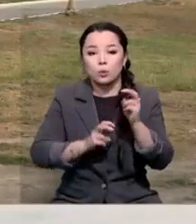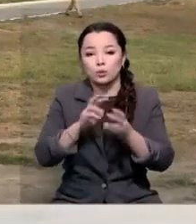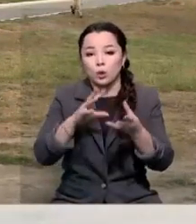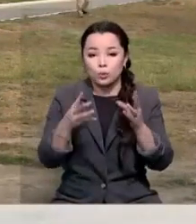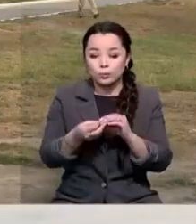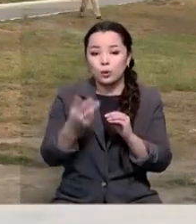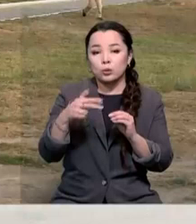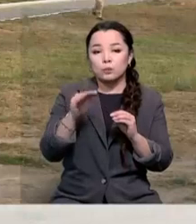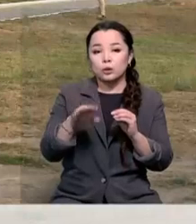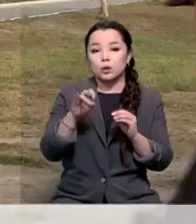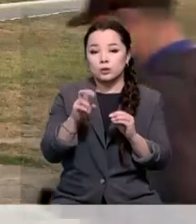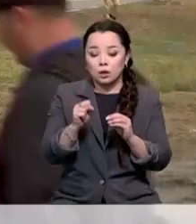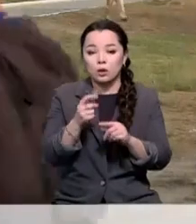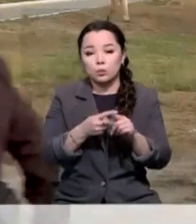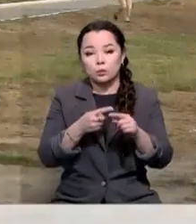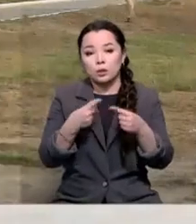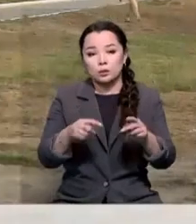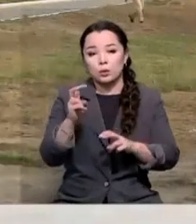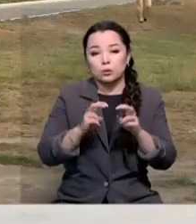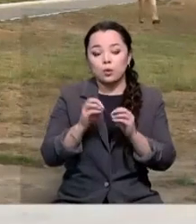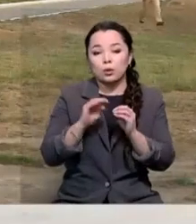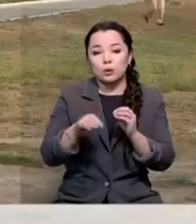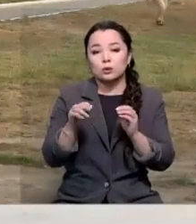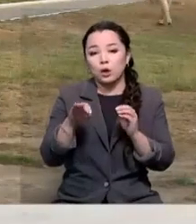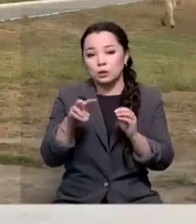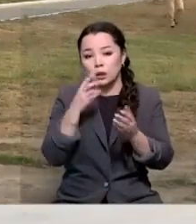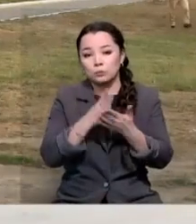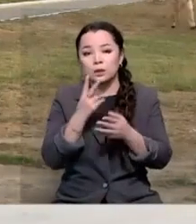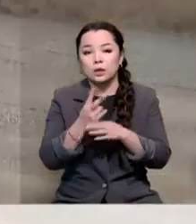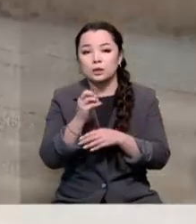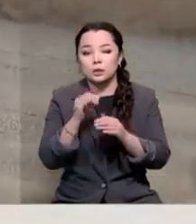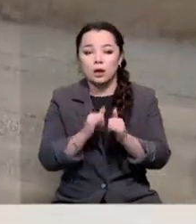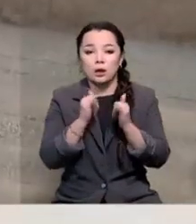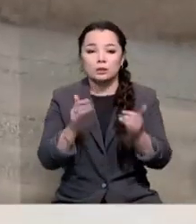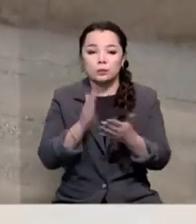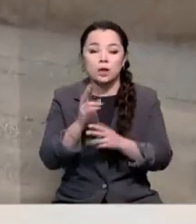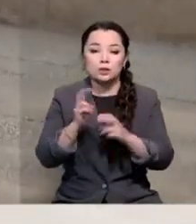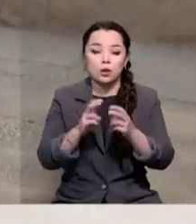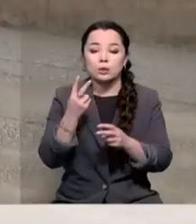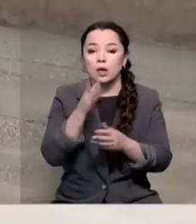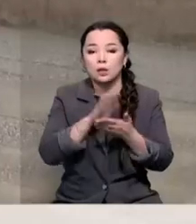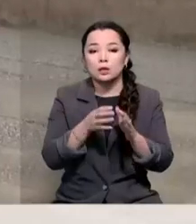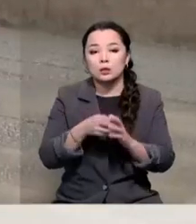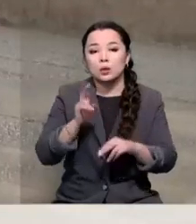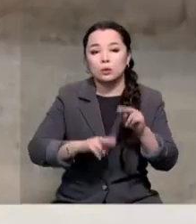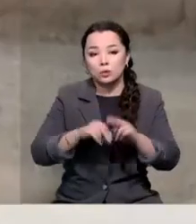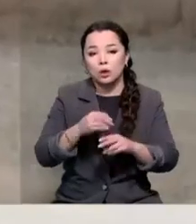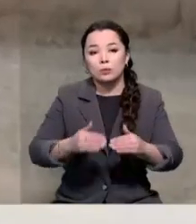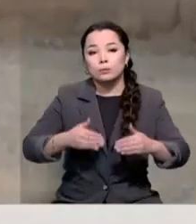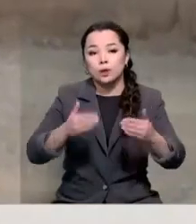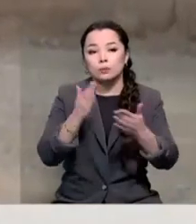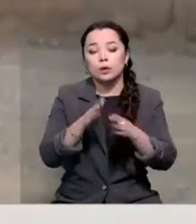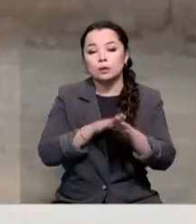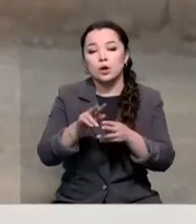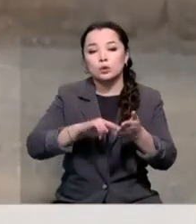көлемі 30 000 тонна, қосалқы өнім 10 000 тоннаға жетеді, яғни 2 есе артады. Қазір зауыттың екінші кезеңінің құрылысы қарқынды жүріп жатыр. Жоба